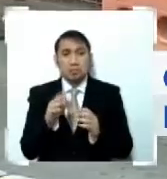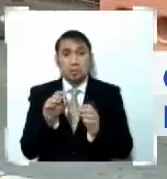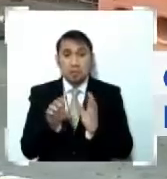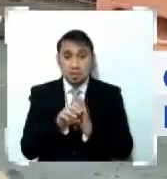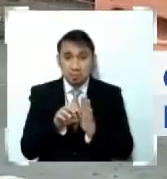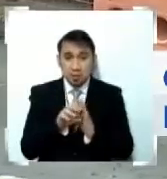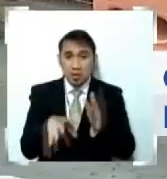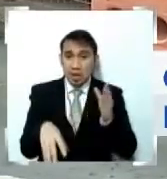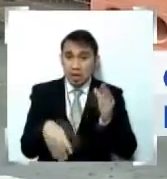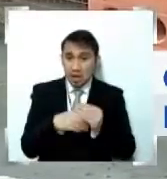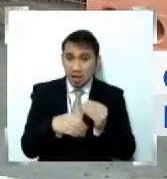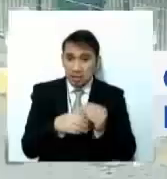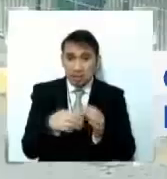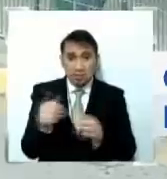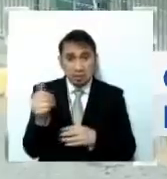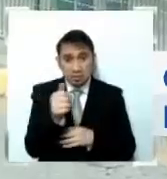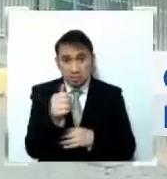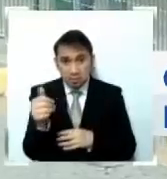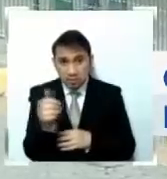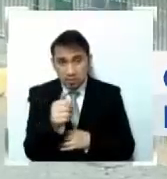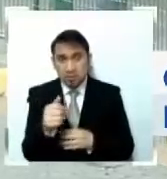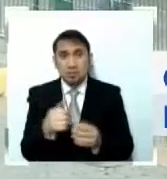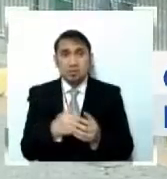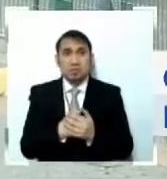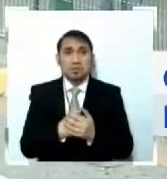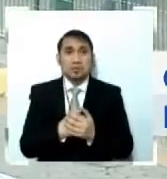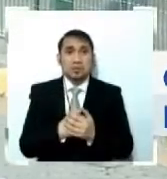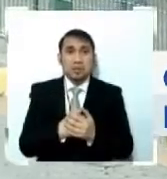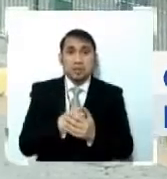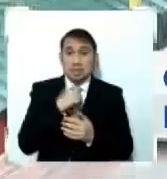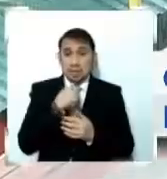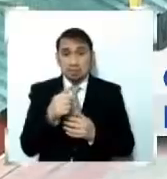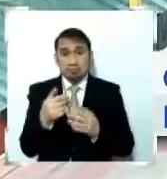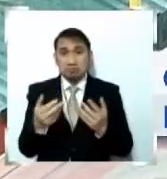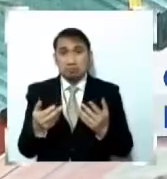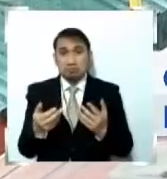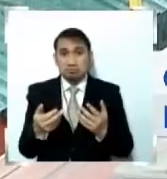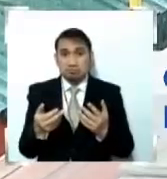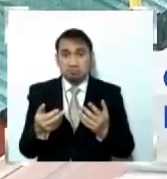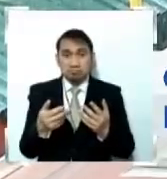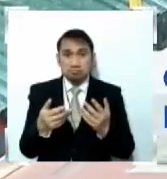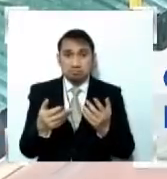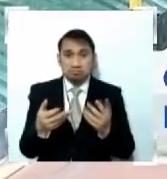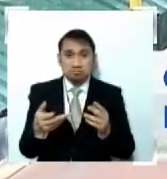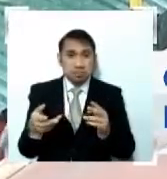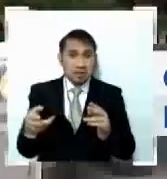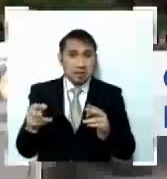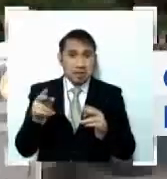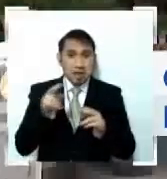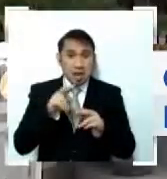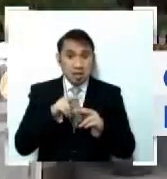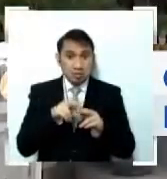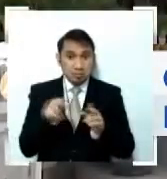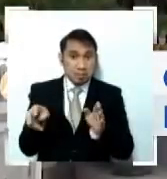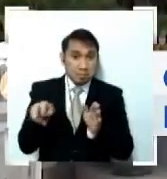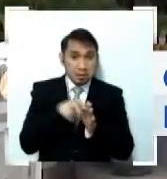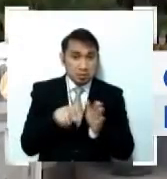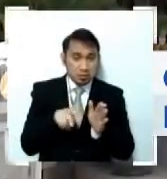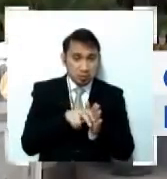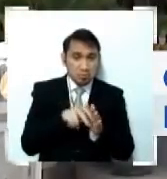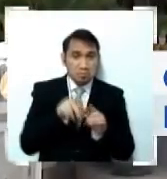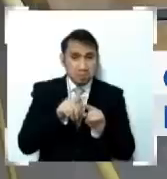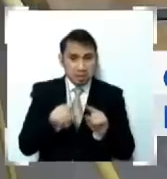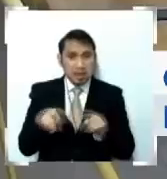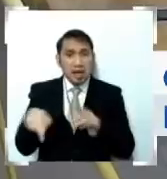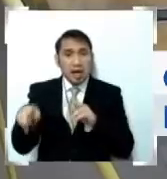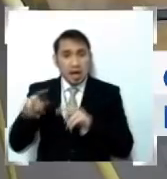mga sasakyang bumabiyahe, imbes na taasan ang pwedeng isakay ng mga kasalukuyang bumibiyahe. Pwede ring magdagdag ng